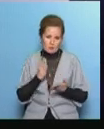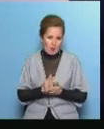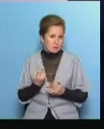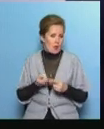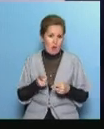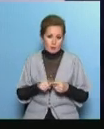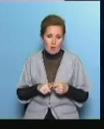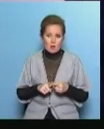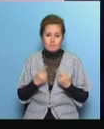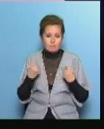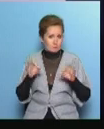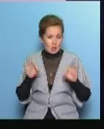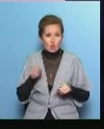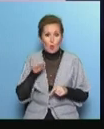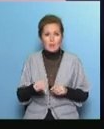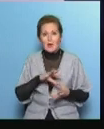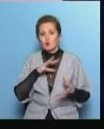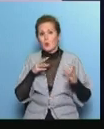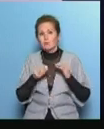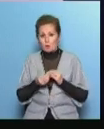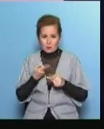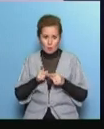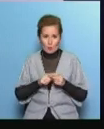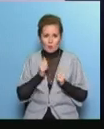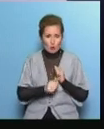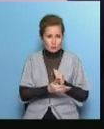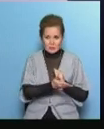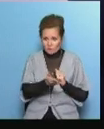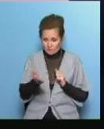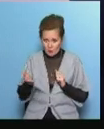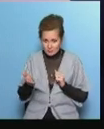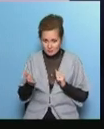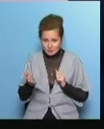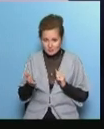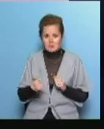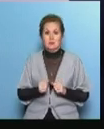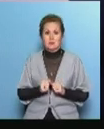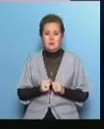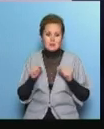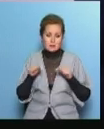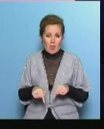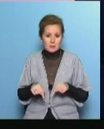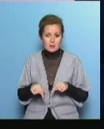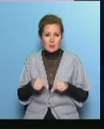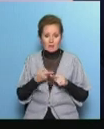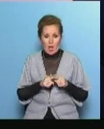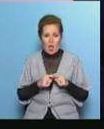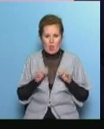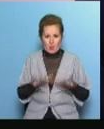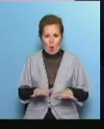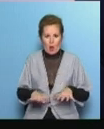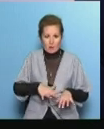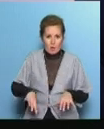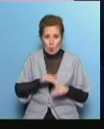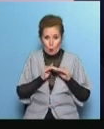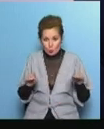тот результат, который сегодня каждый из вас и здесь, на локальном уровне, и многие